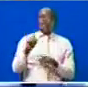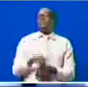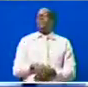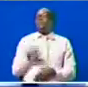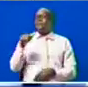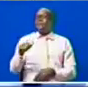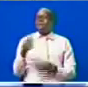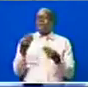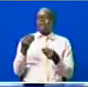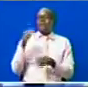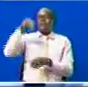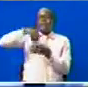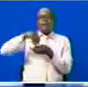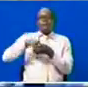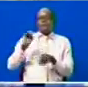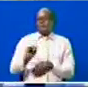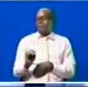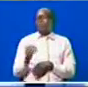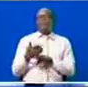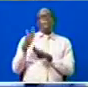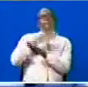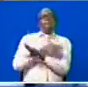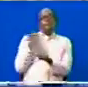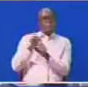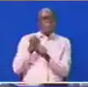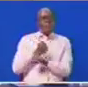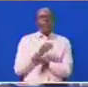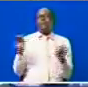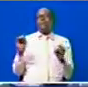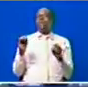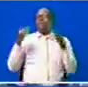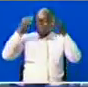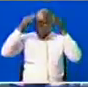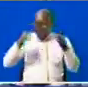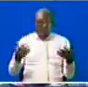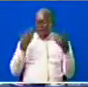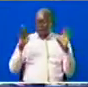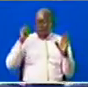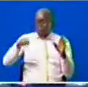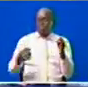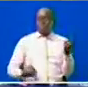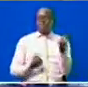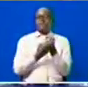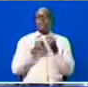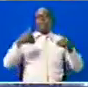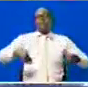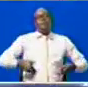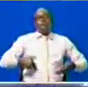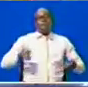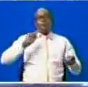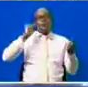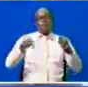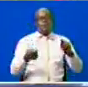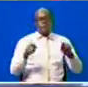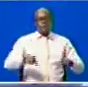easy investment. Na haijafanyika mahali kwingi. Lakini yeye ameamua kwamba anataka kusimama na vijana to transform